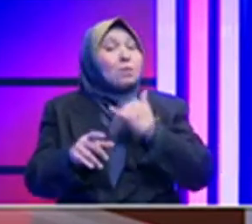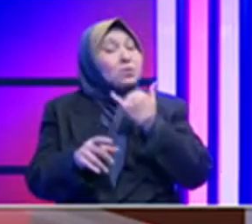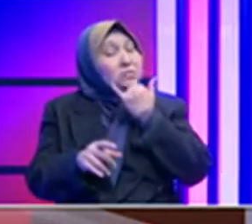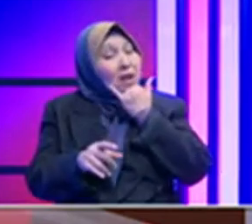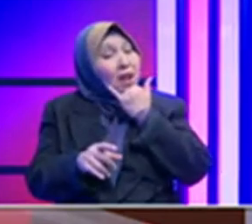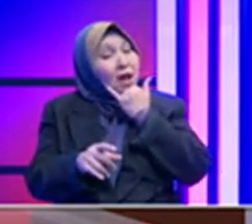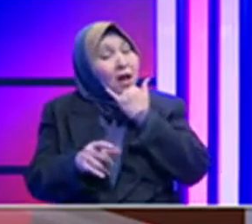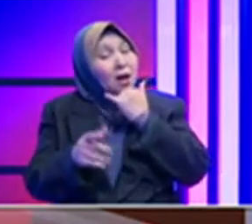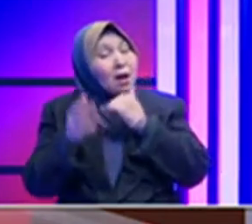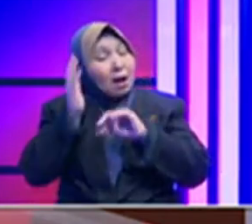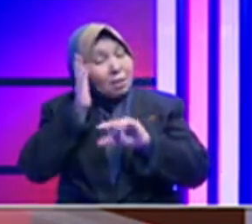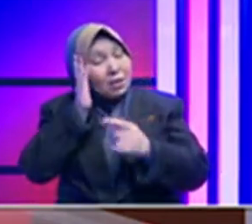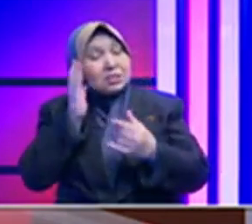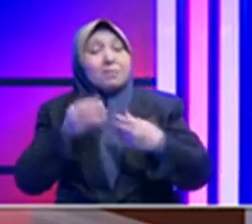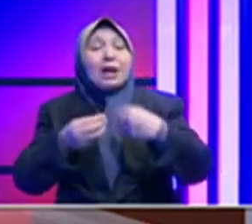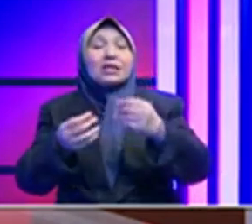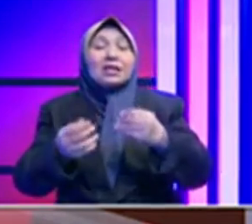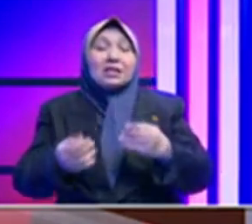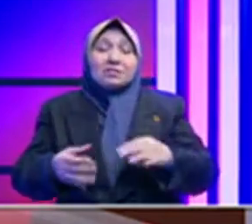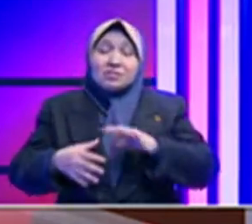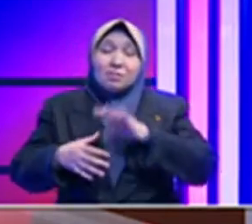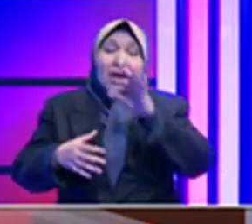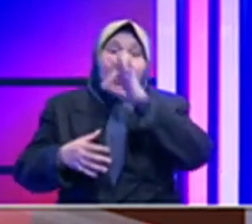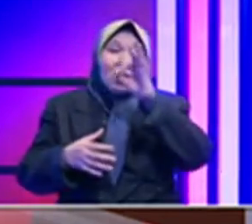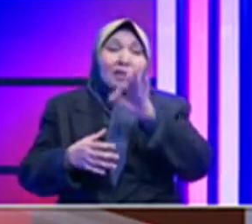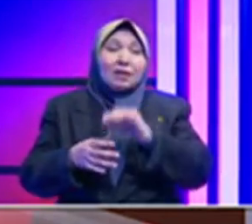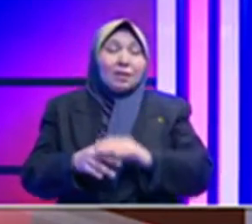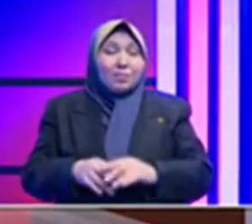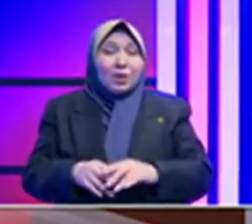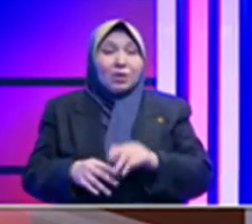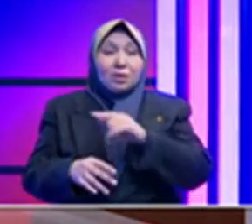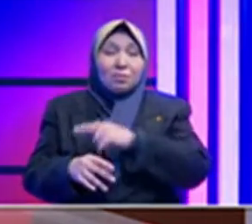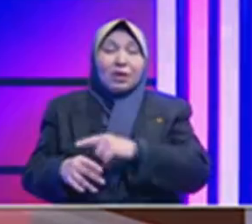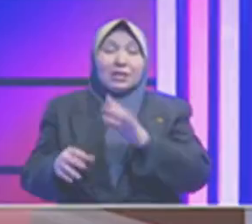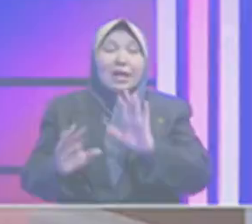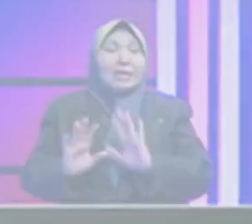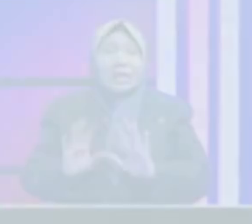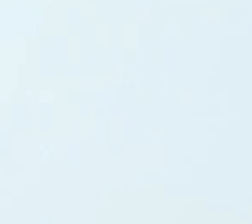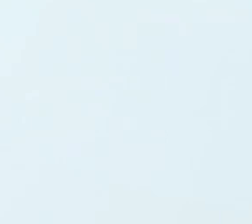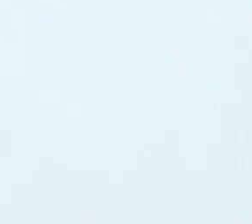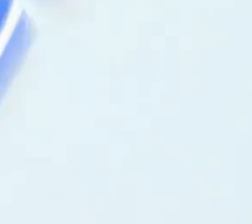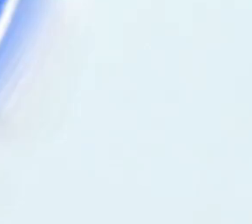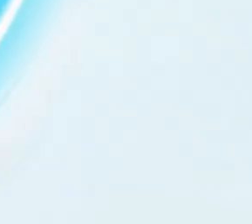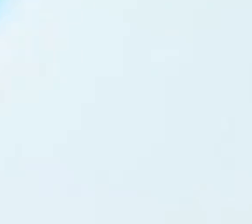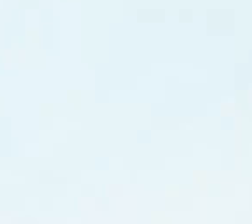salah wajib bagi semangat lagi tapi penjaga engkau dipusatkan di